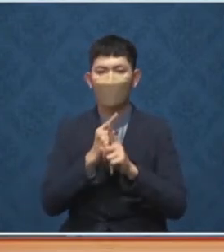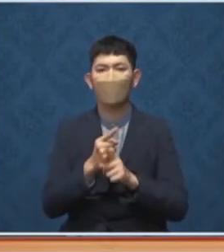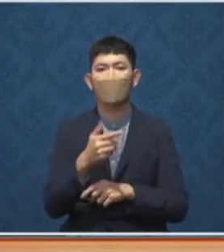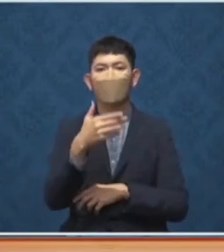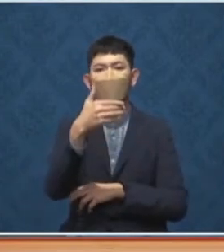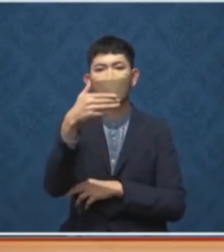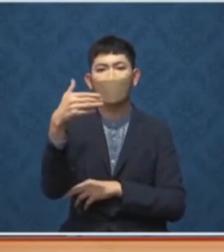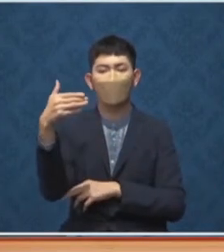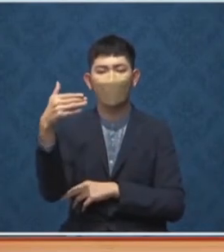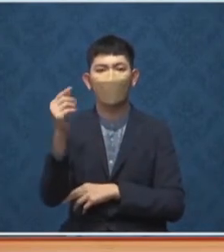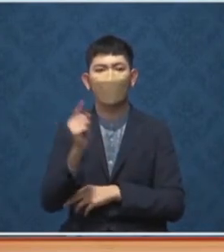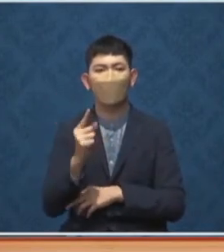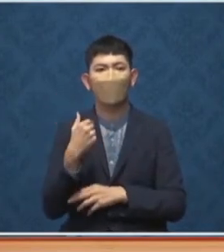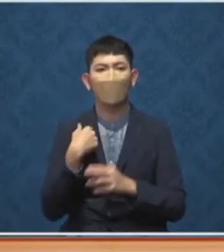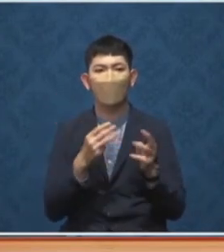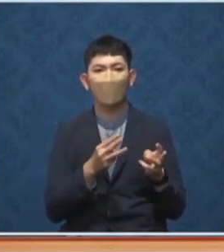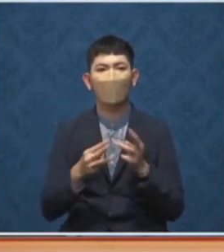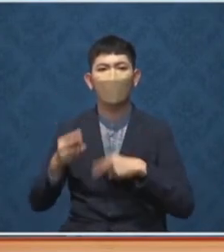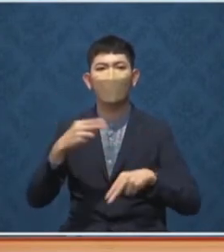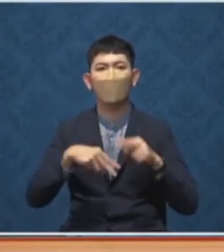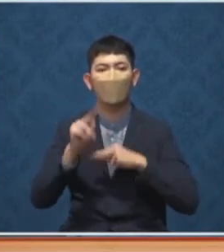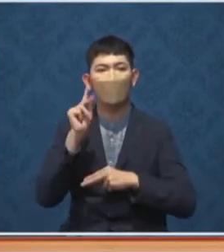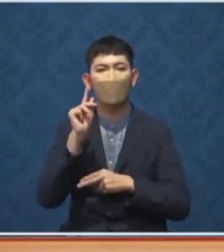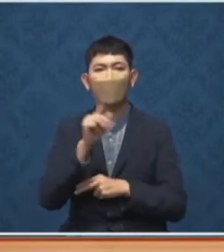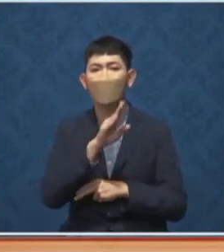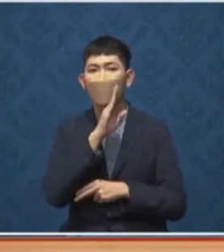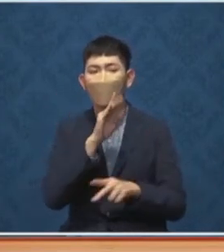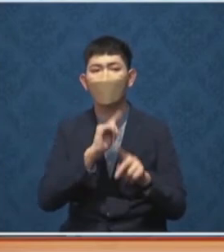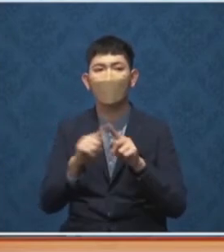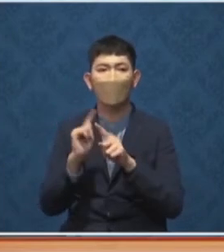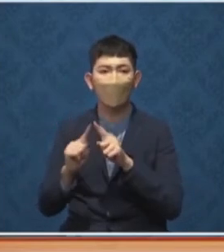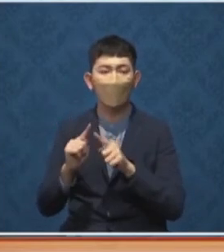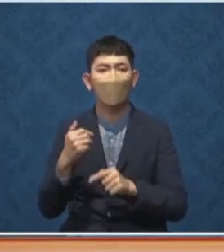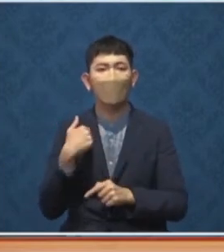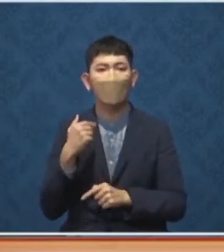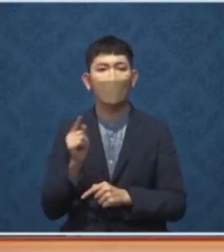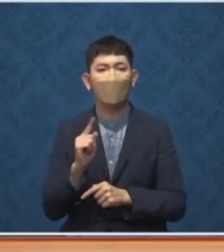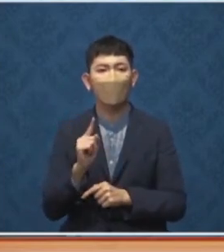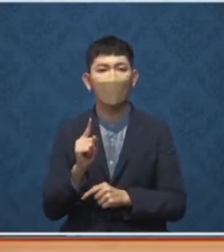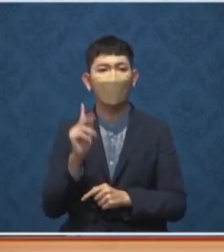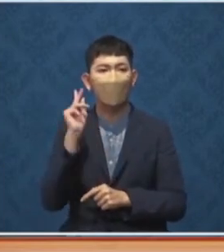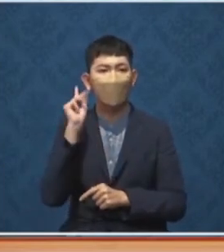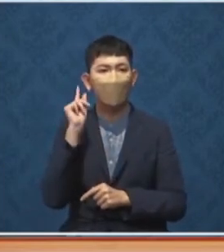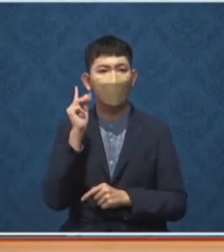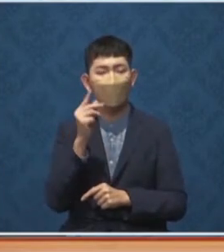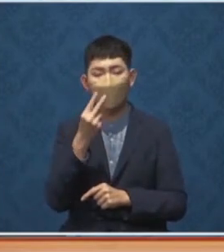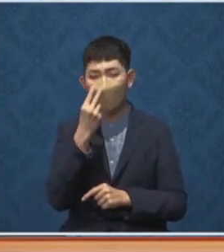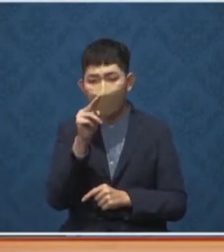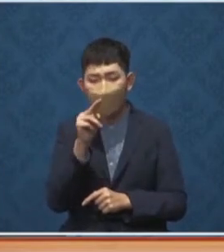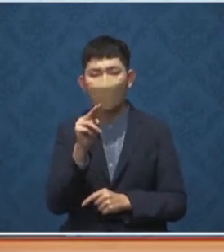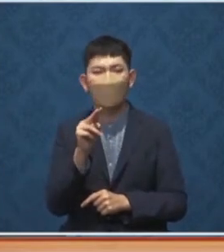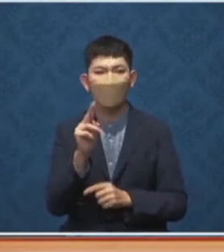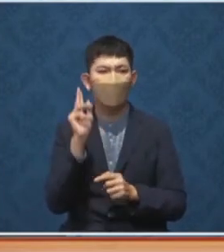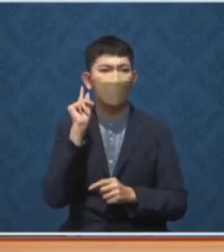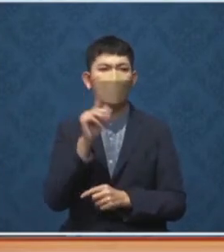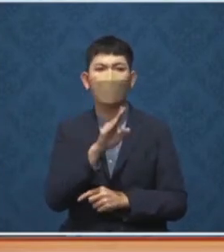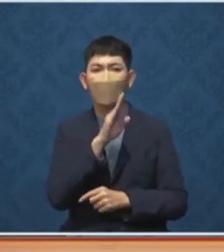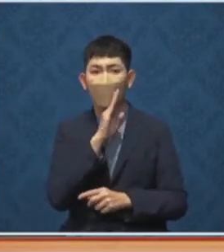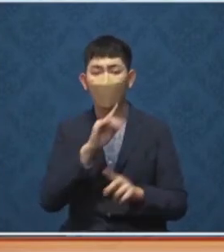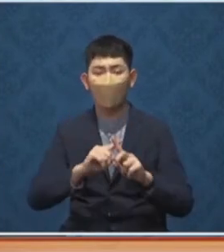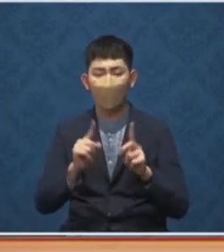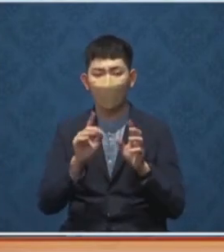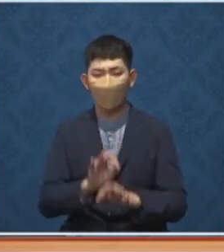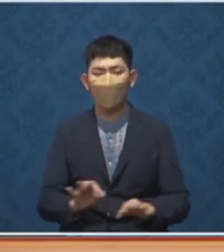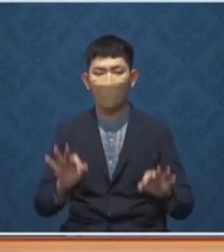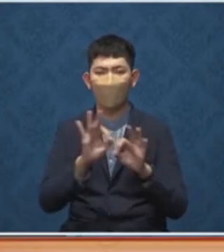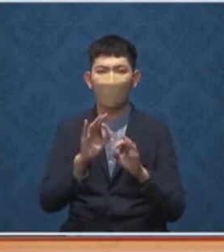บกบวนการทสำคัญที่